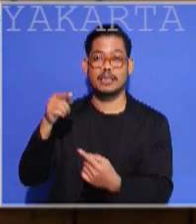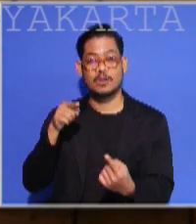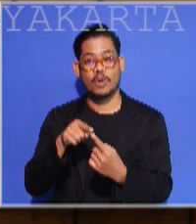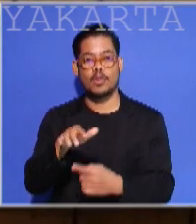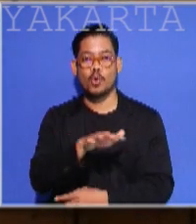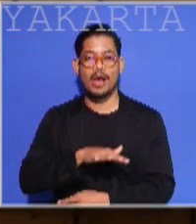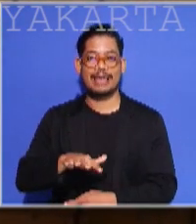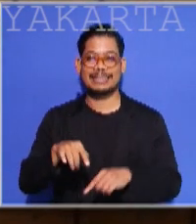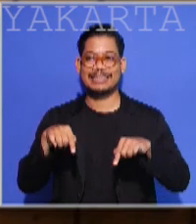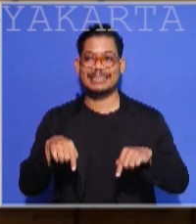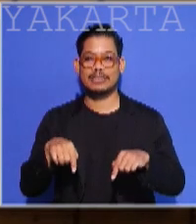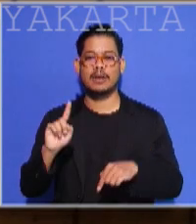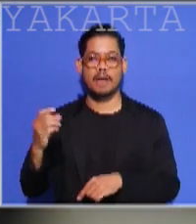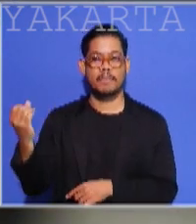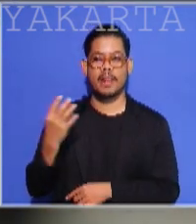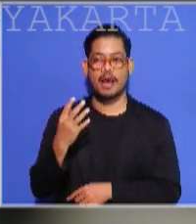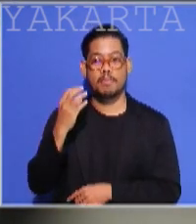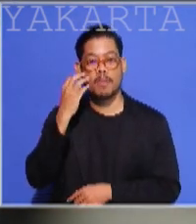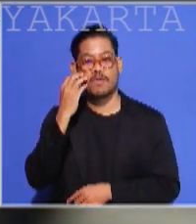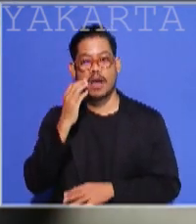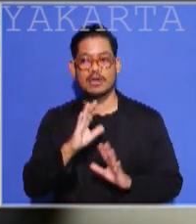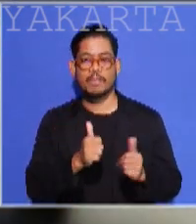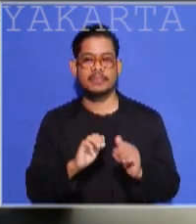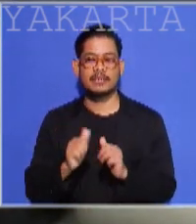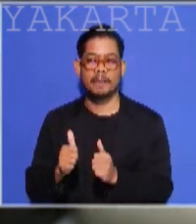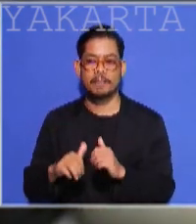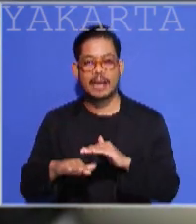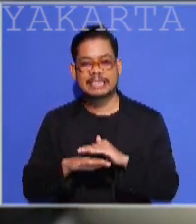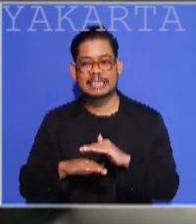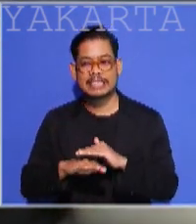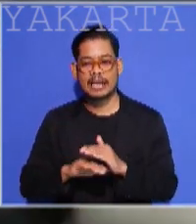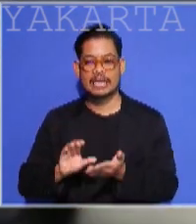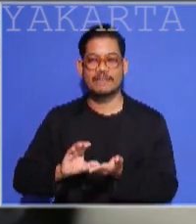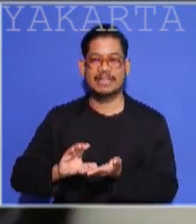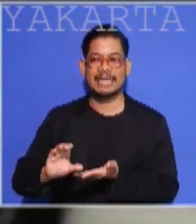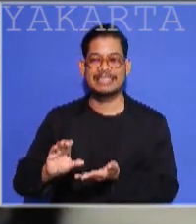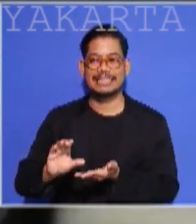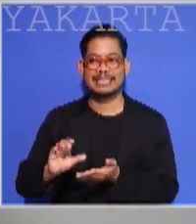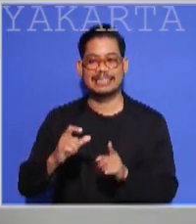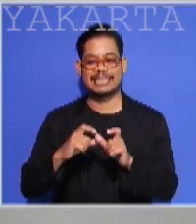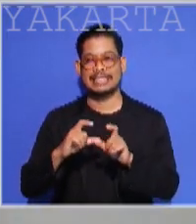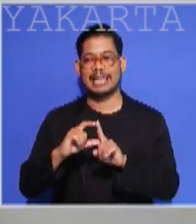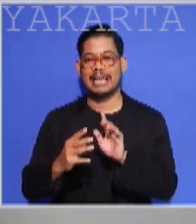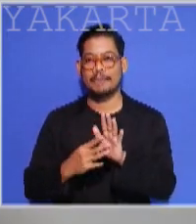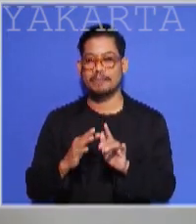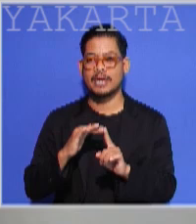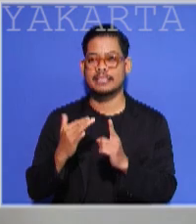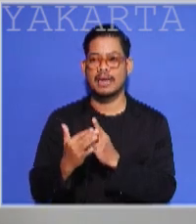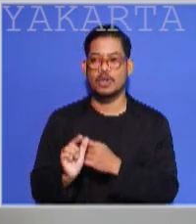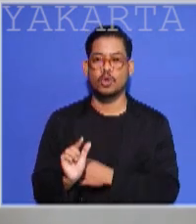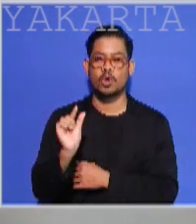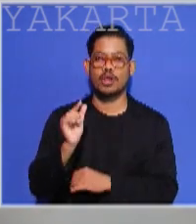menilai presiden Prabowo Tengah berupaya membangun pondasi investasi sumber daya manusia unggul menuju Indonesia